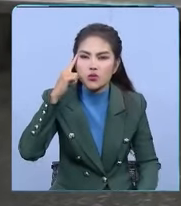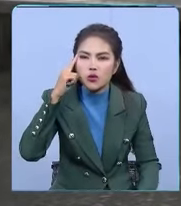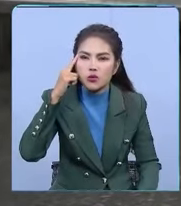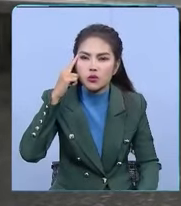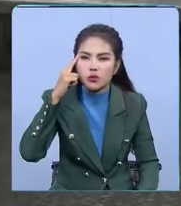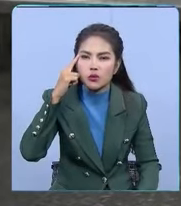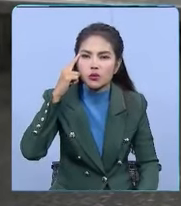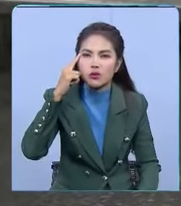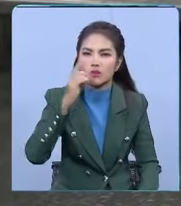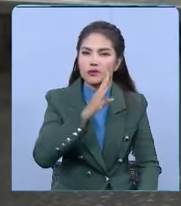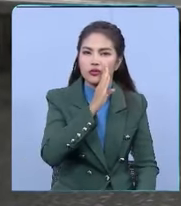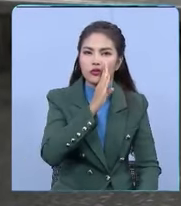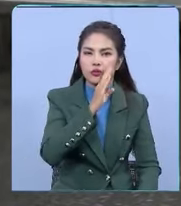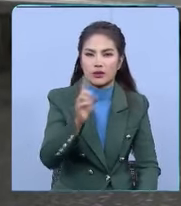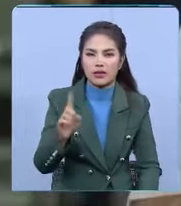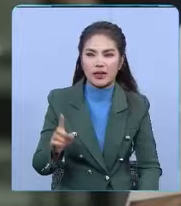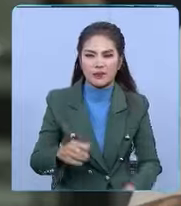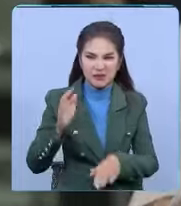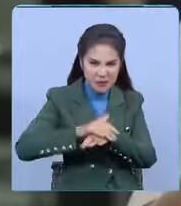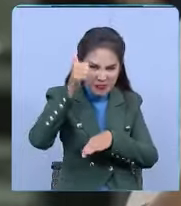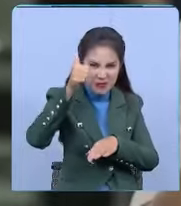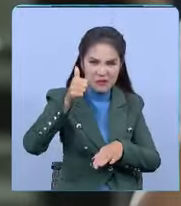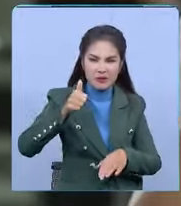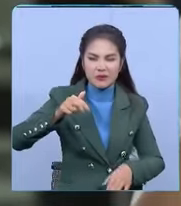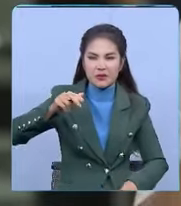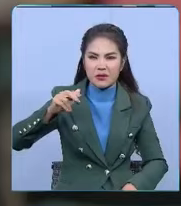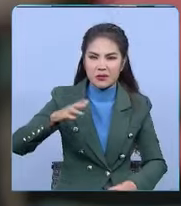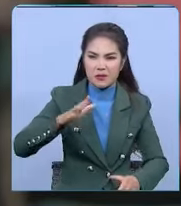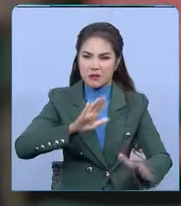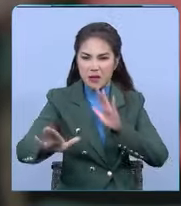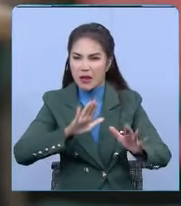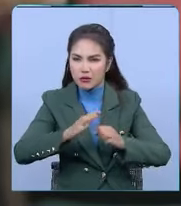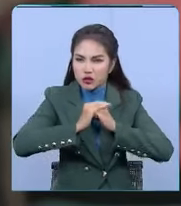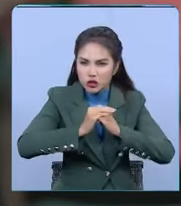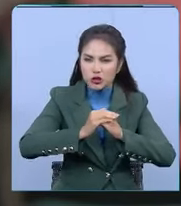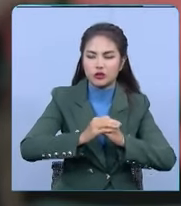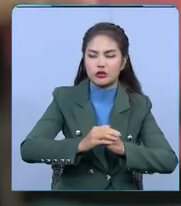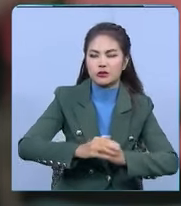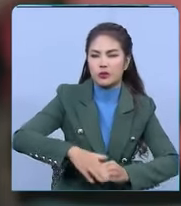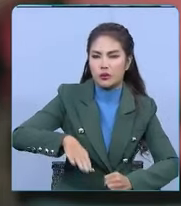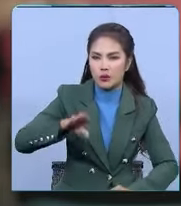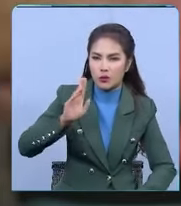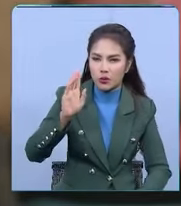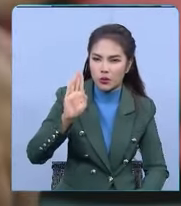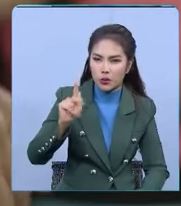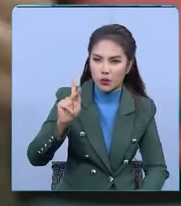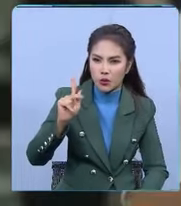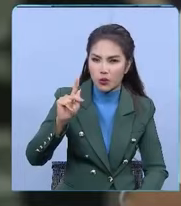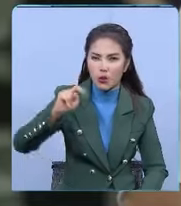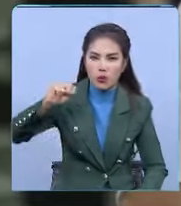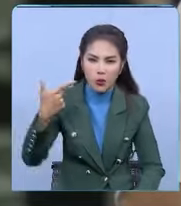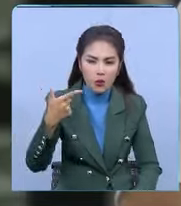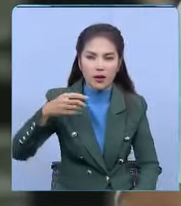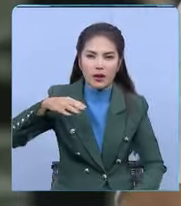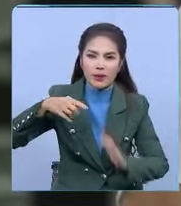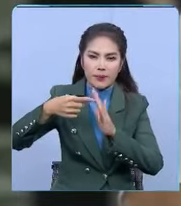าเป็นสามก็คือระดับขงเบ้งเป็นคนที่มาเหนือเมฆทุกอย่างเจ้าพ่อตัวจริงเรื่องรับลวงพางเนี่ยต้องยก